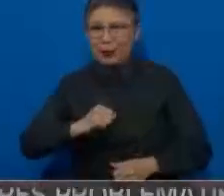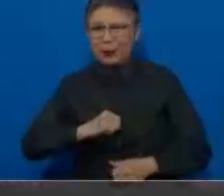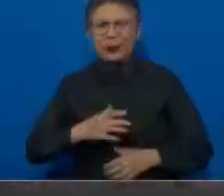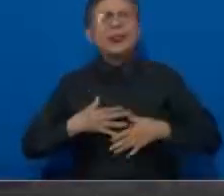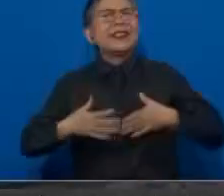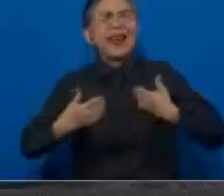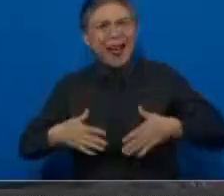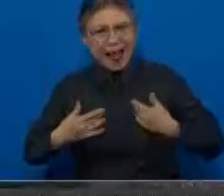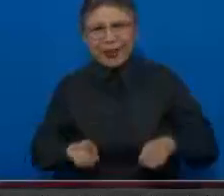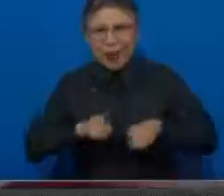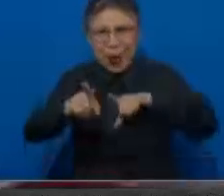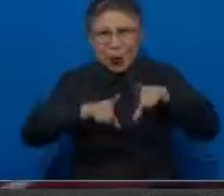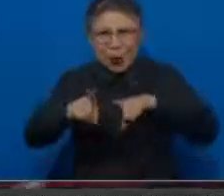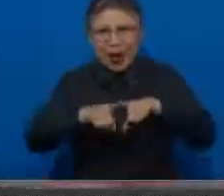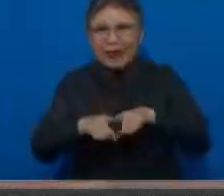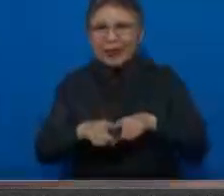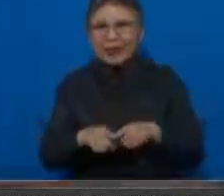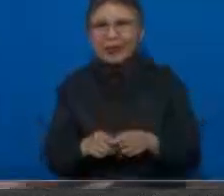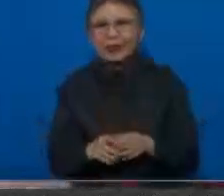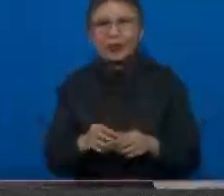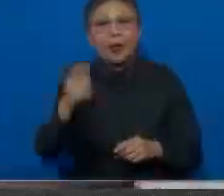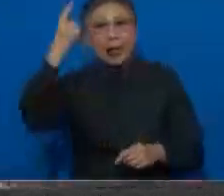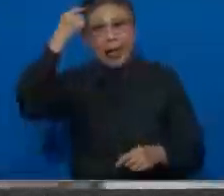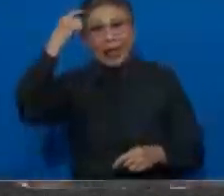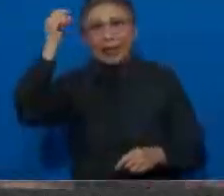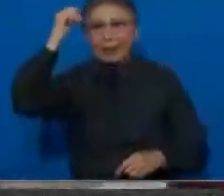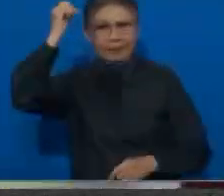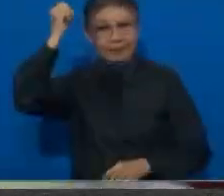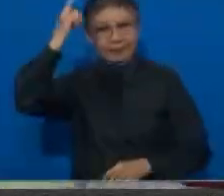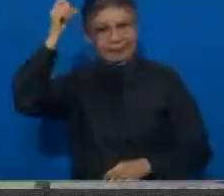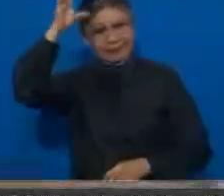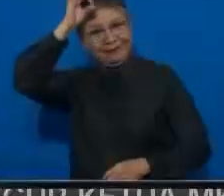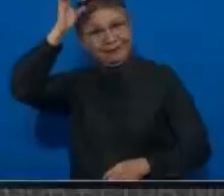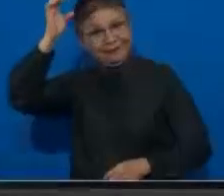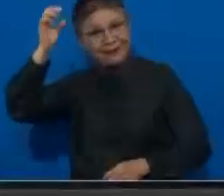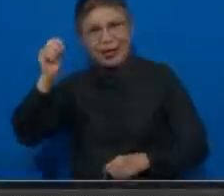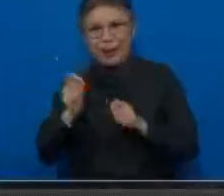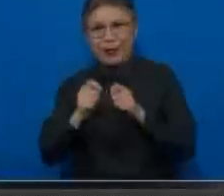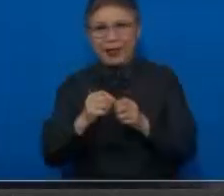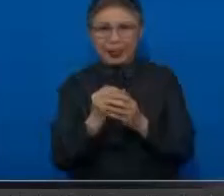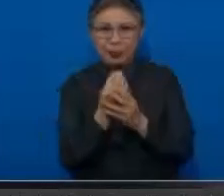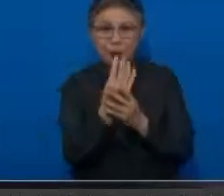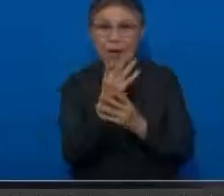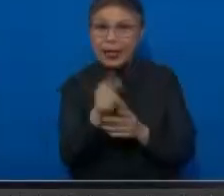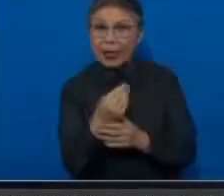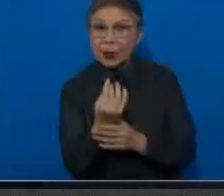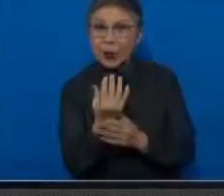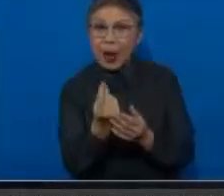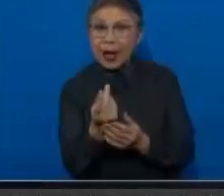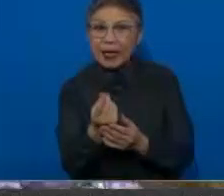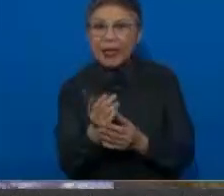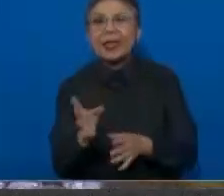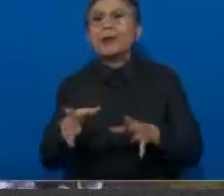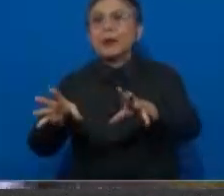untuk mengikuti lomba ini karena selain untuk melatih kreativitas dalam merangkai buket, mereka juga mendapat sosialisasi